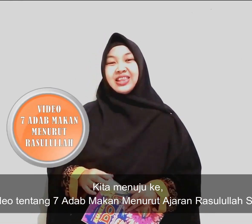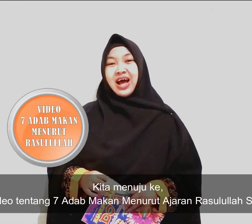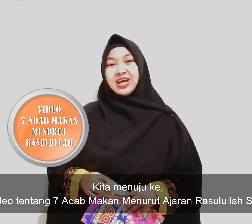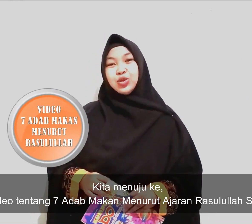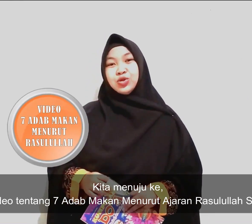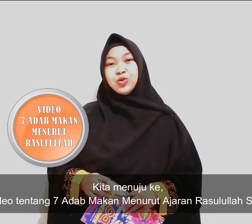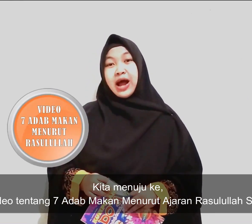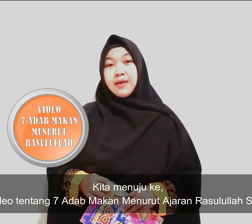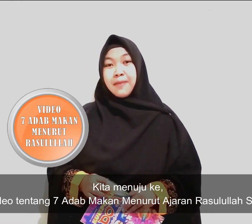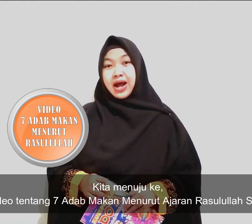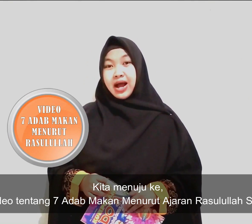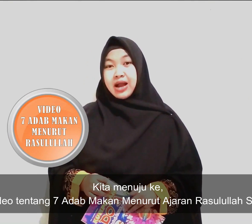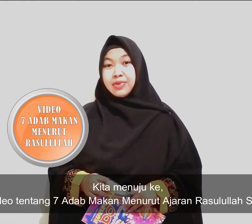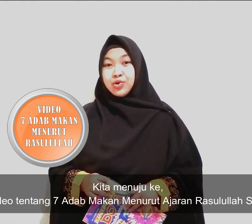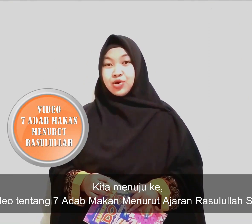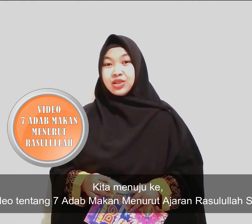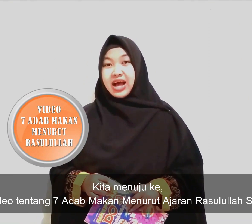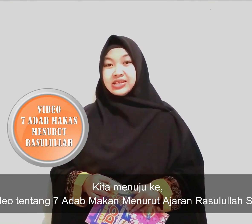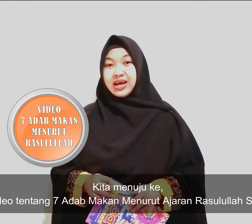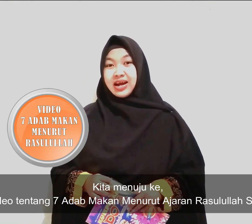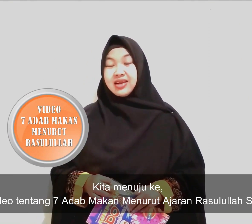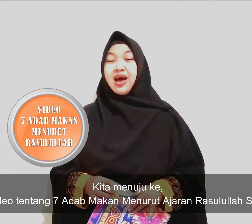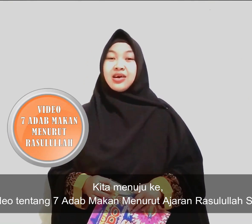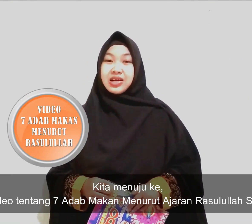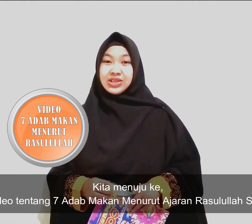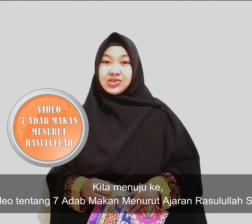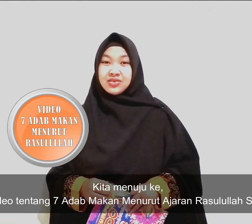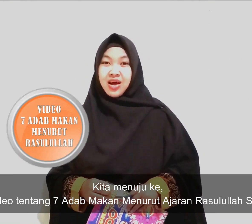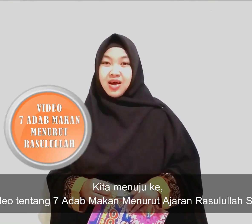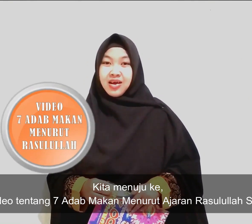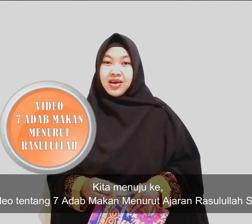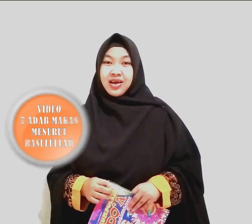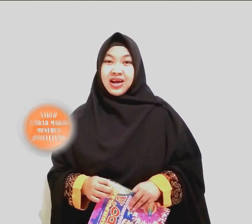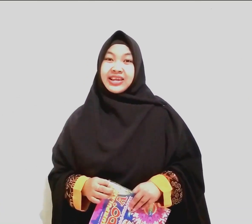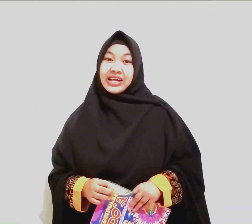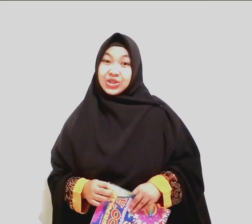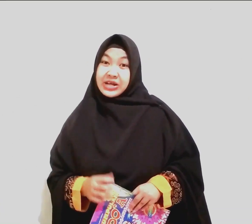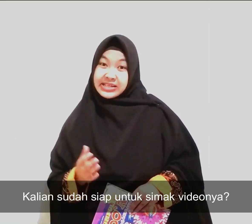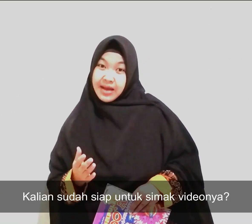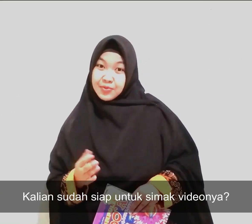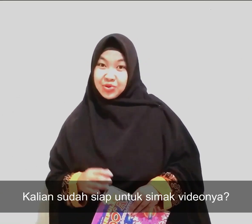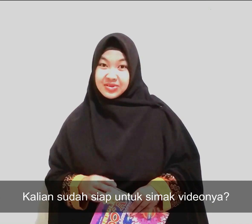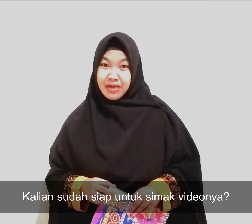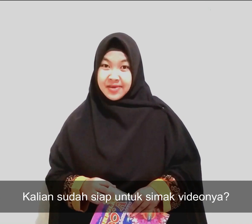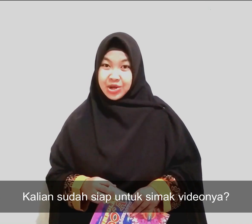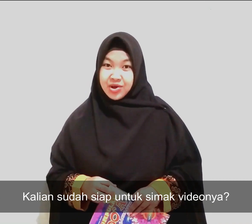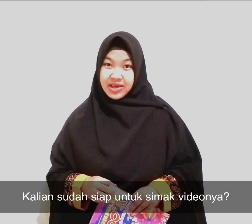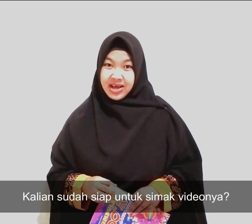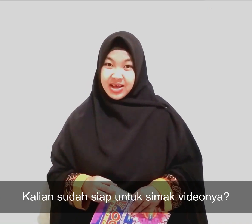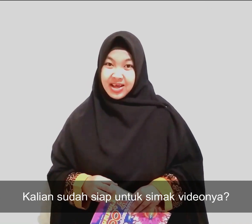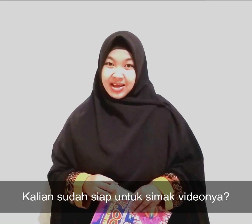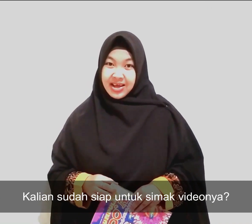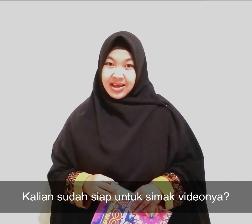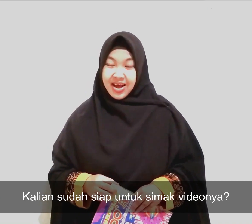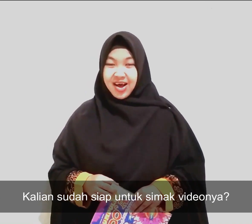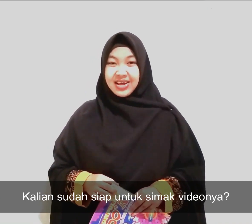video tentang 7 adab makan menurut ajaran Rasulullah. Kalian sudah siap untuk simak